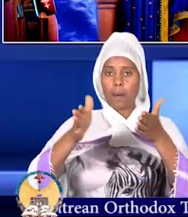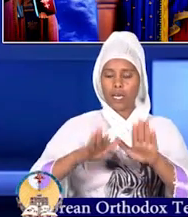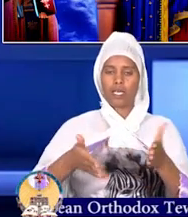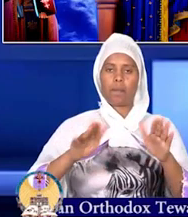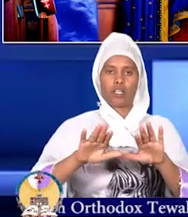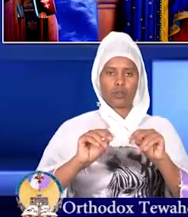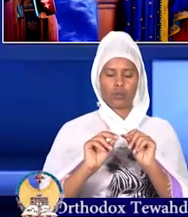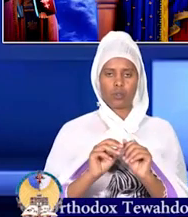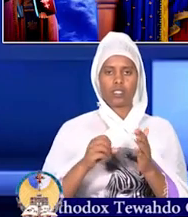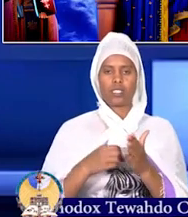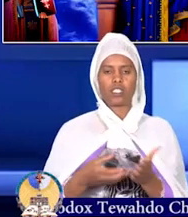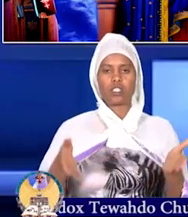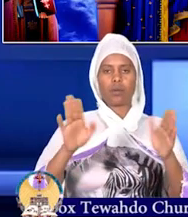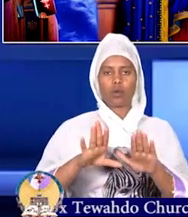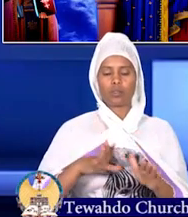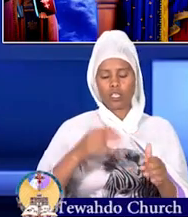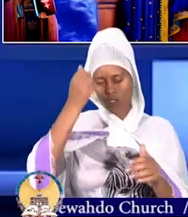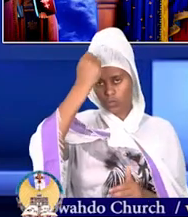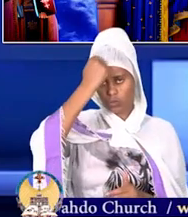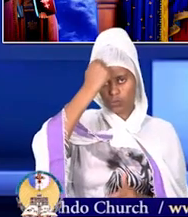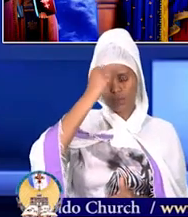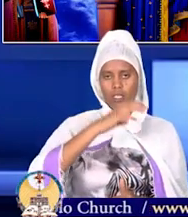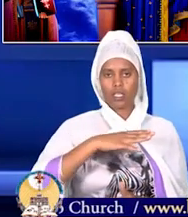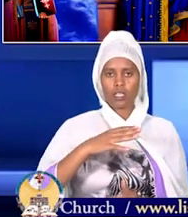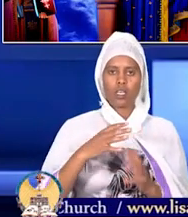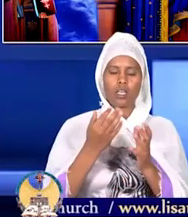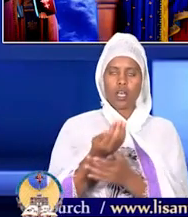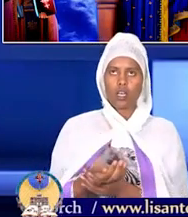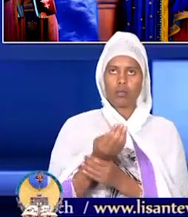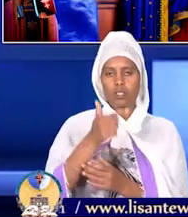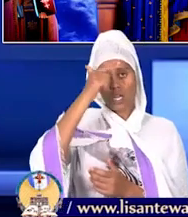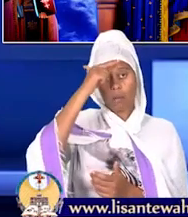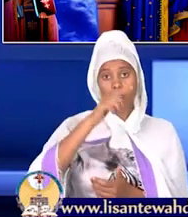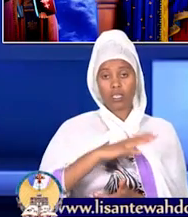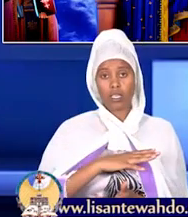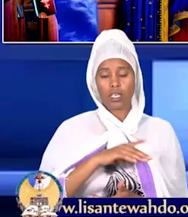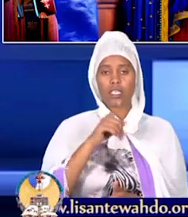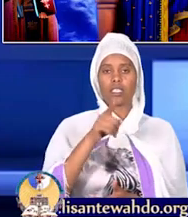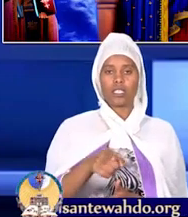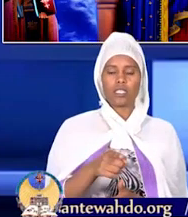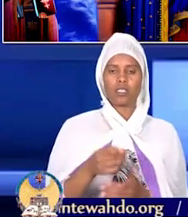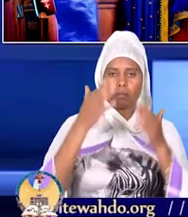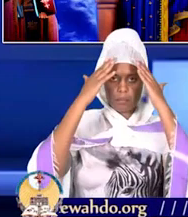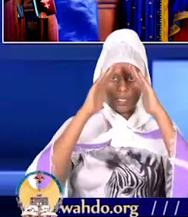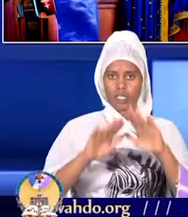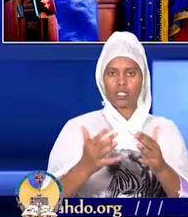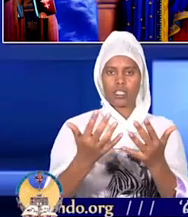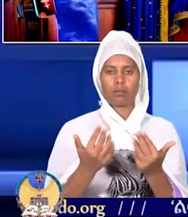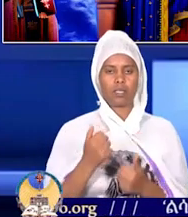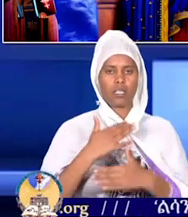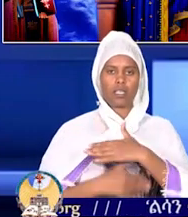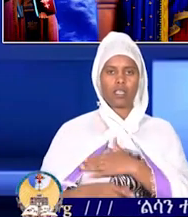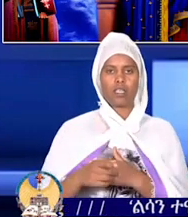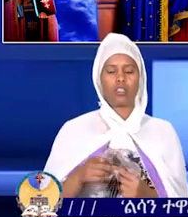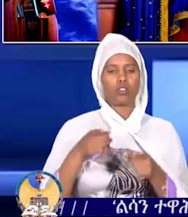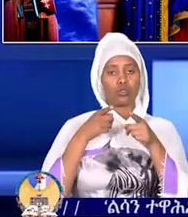زبارخه کبارخیل نالو سلازی نبارخوم دلنا نذکروم زلنا أمراد النثم نأمن دلنا نثب رخت كن قبلي